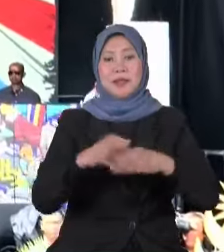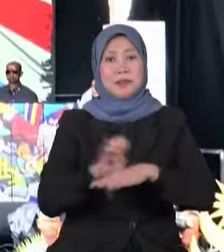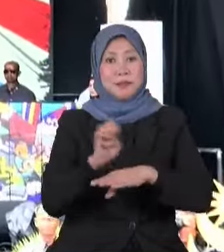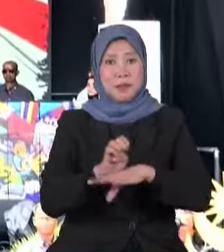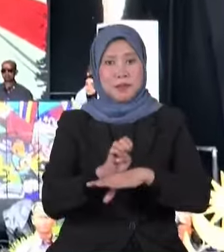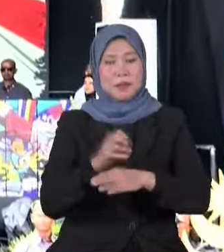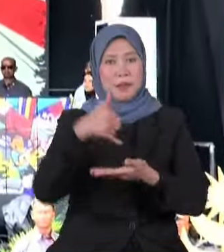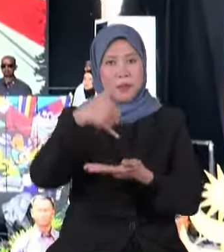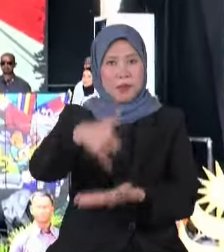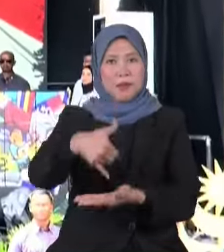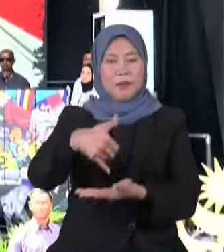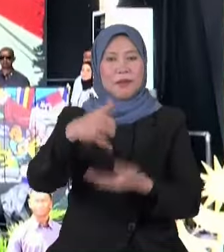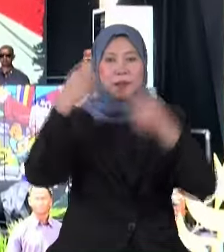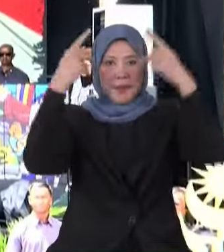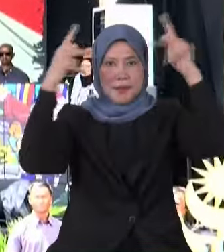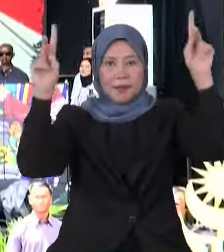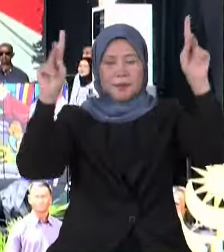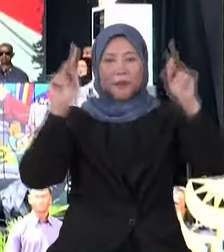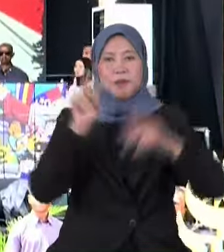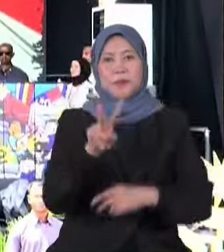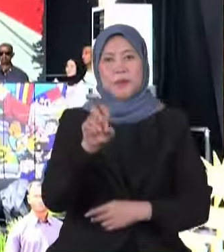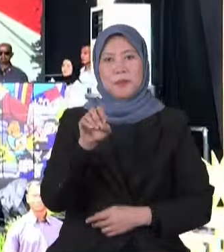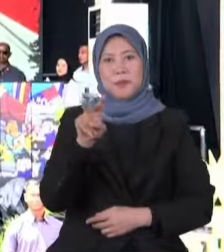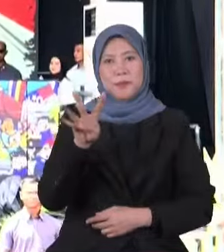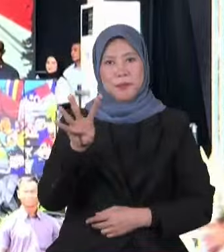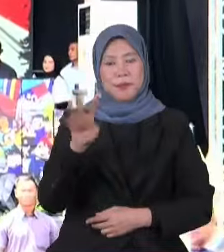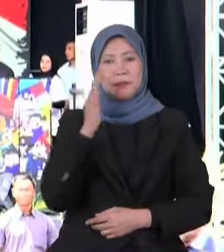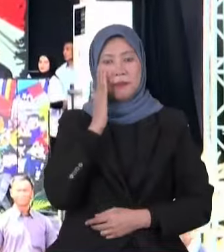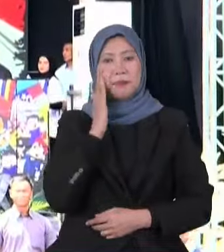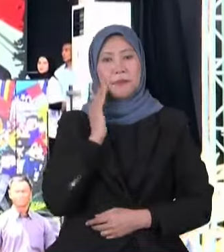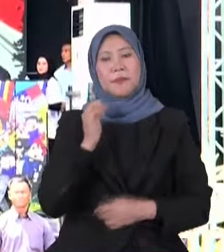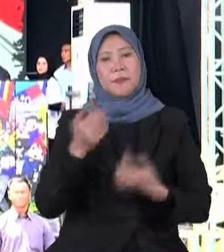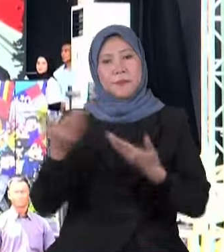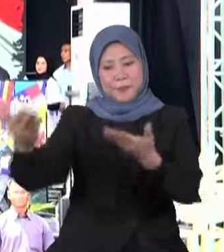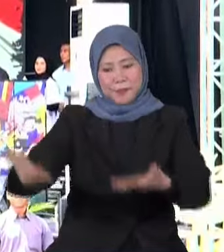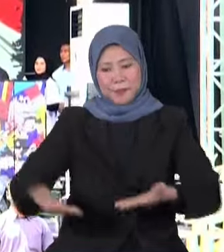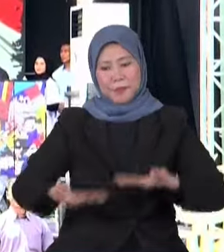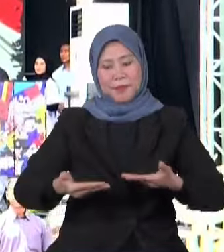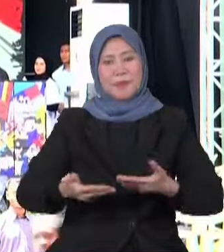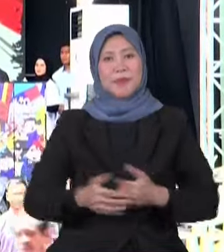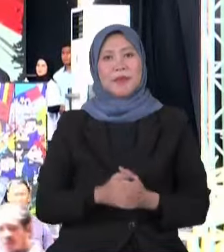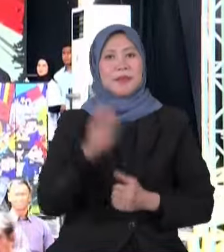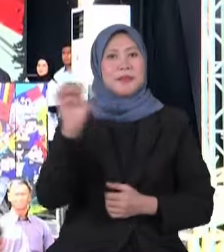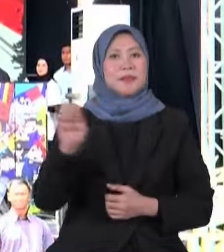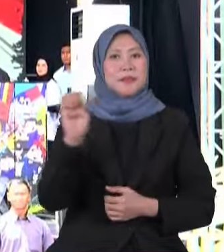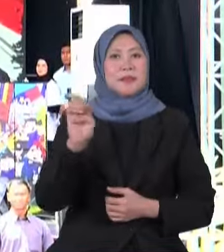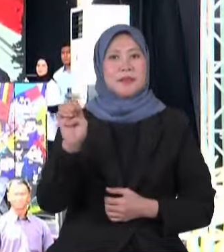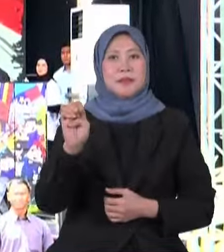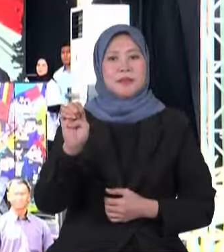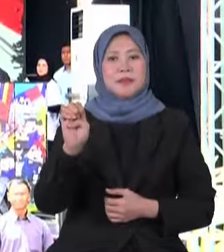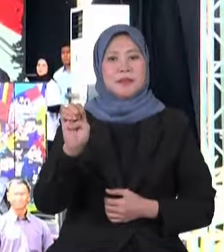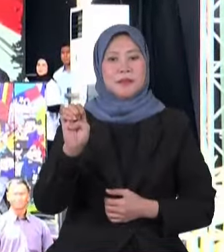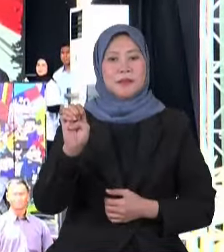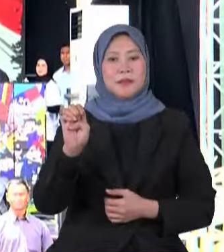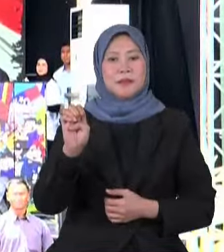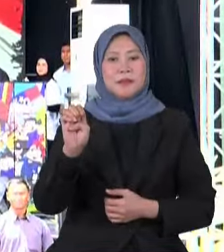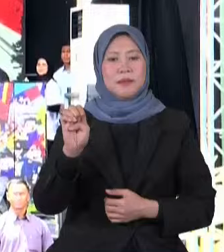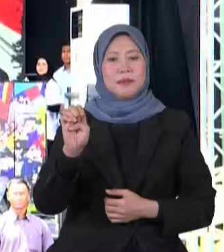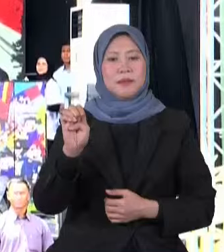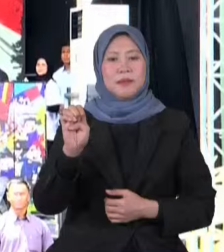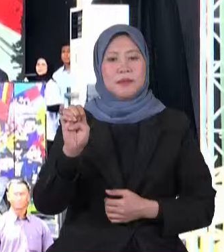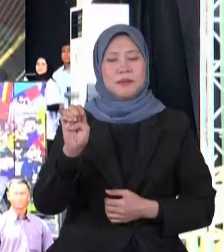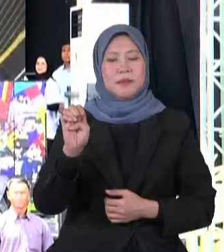perdana anugerah Perdana Belia Negara 2024 dipersilakan Encik B. Zhang